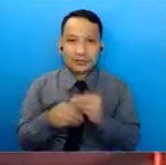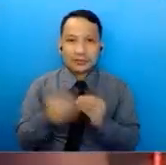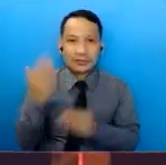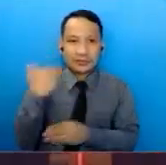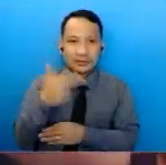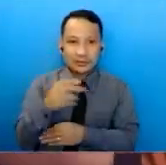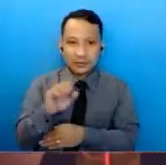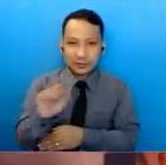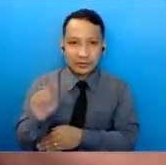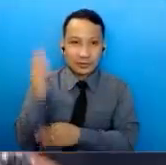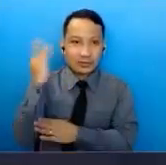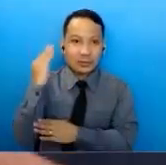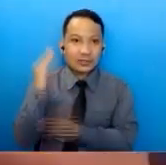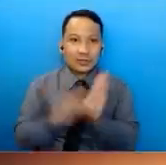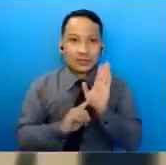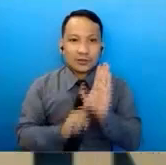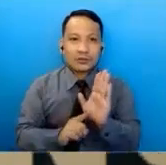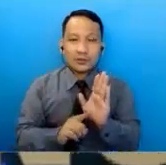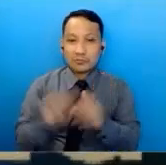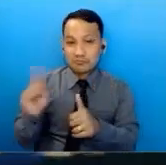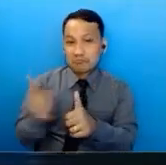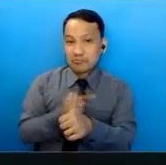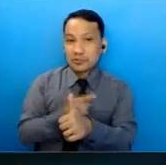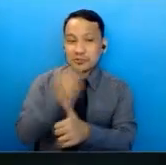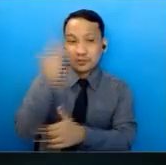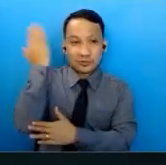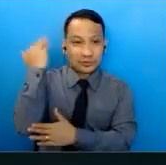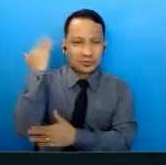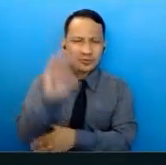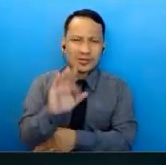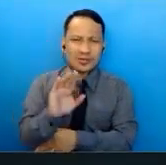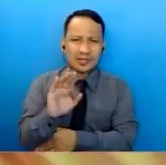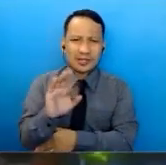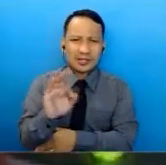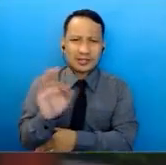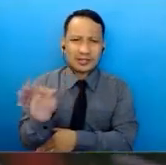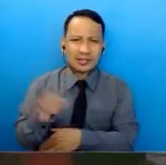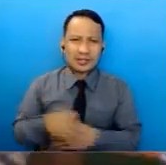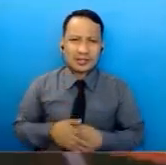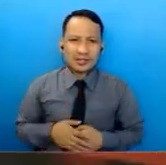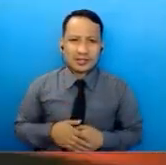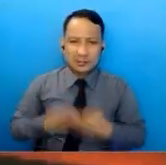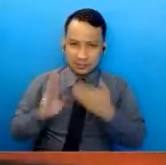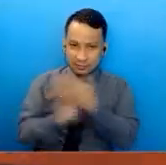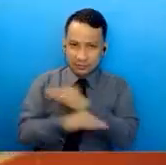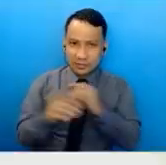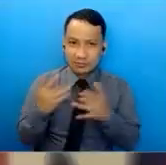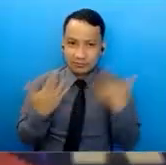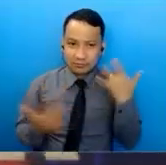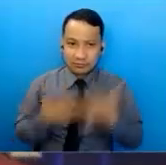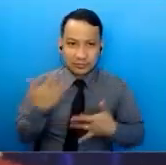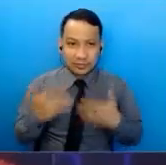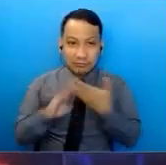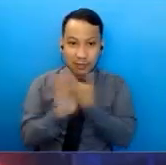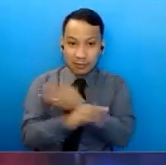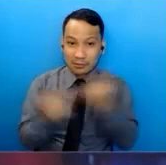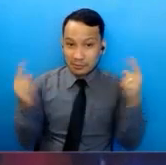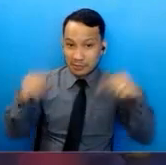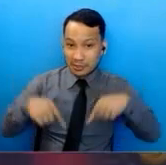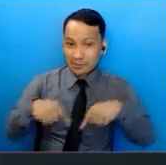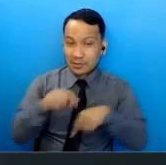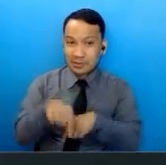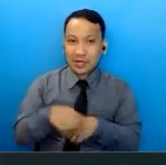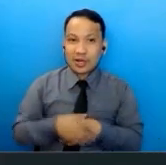reality singing show nang una itong umere noong 1990s. Kaya sobrang excited siya sa kanyang comeback.